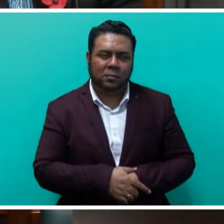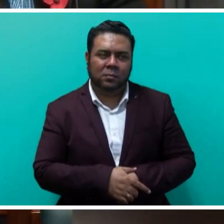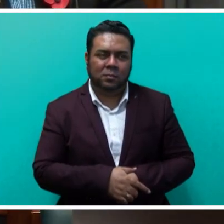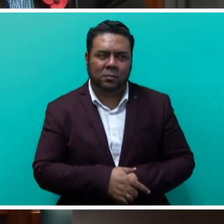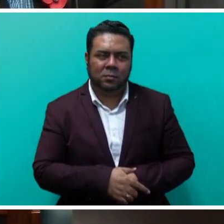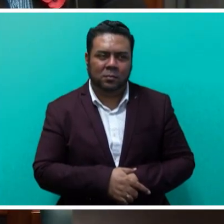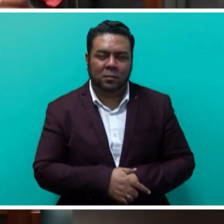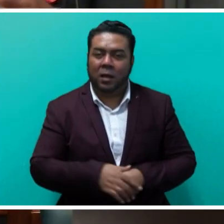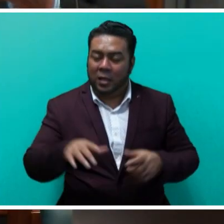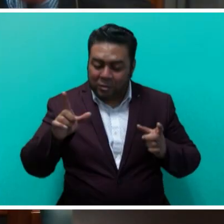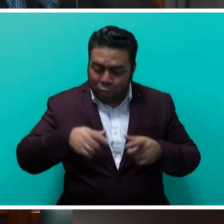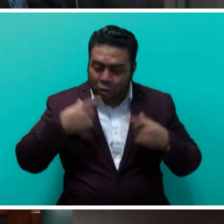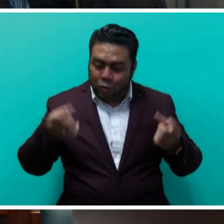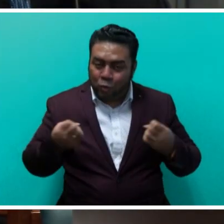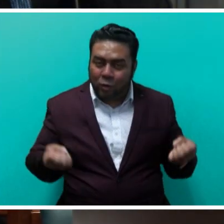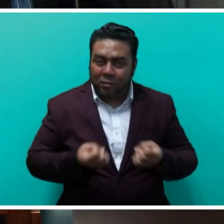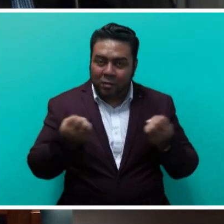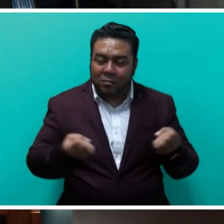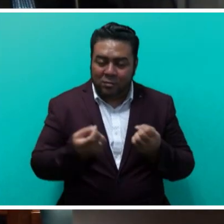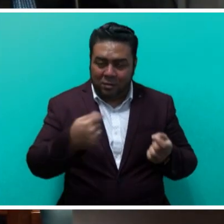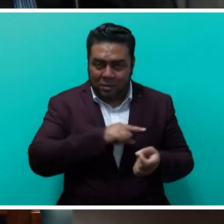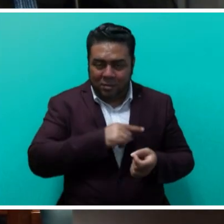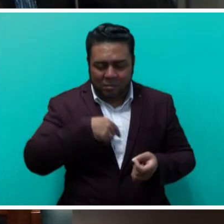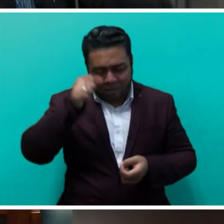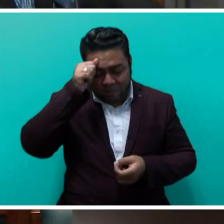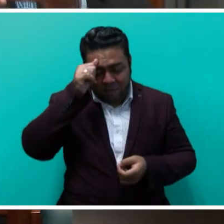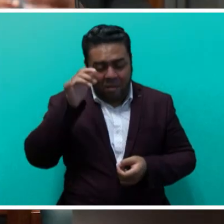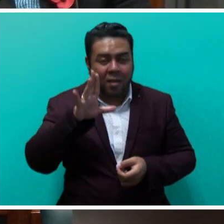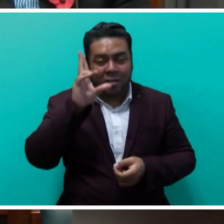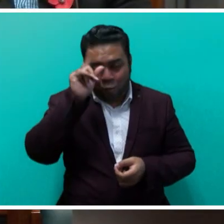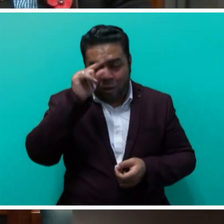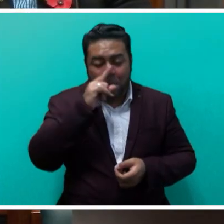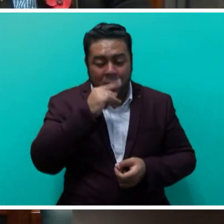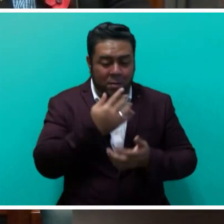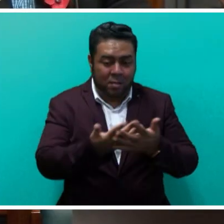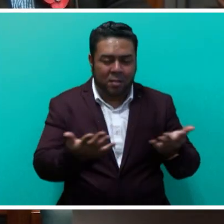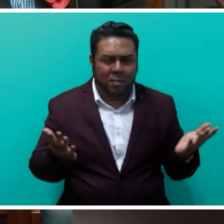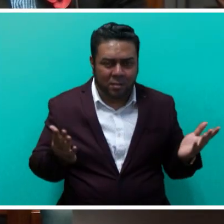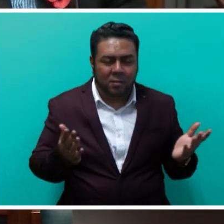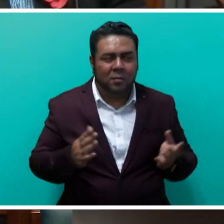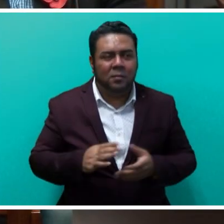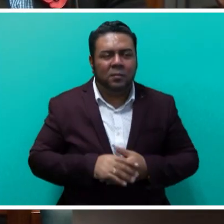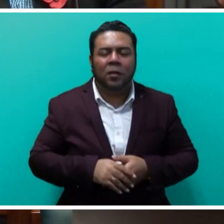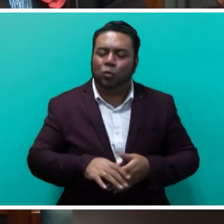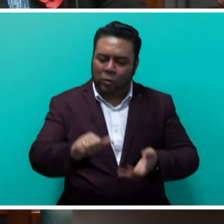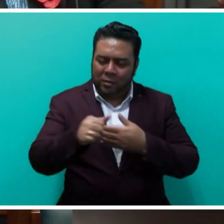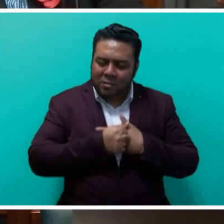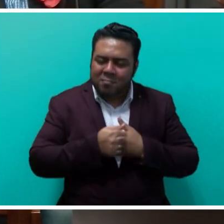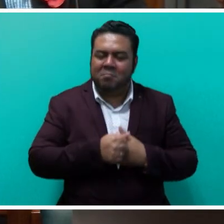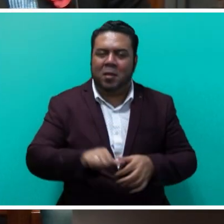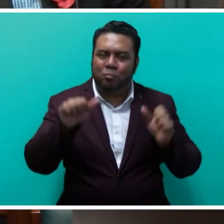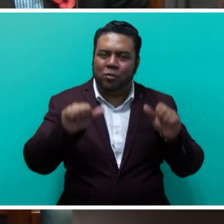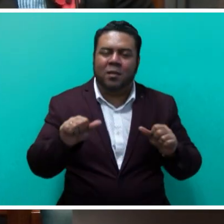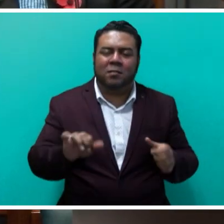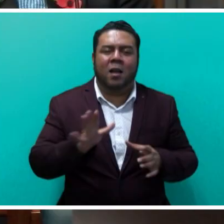sa vakakaukua takatalanga na noda kila na kawa i taukei na kena maroroi na noda vosa